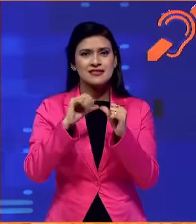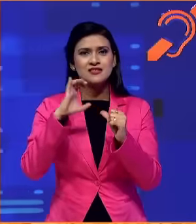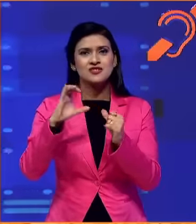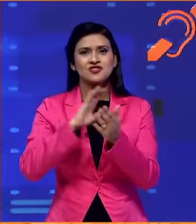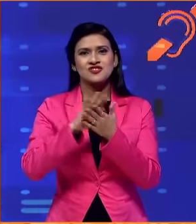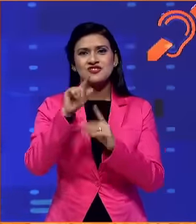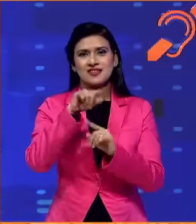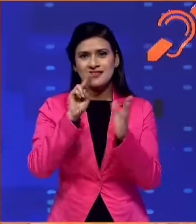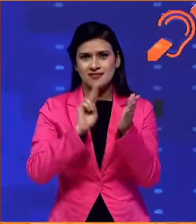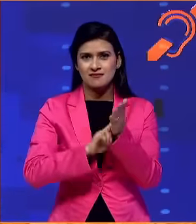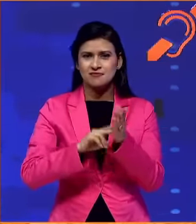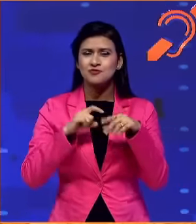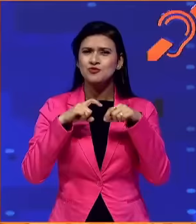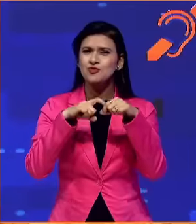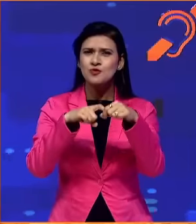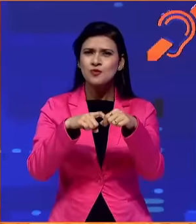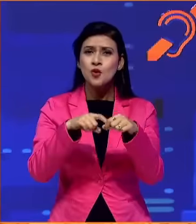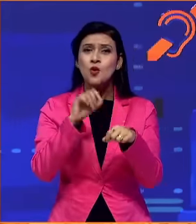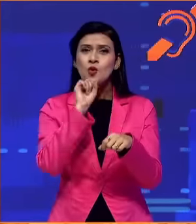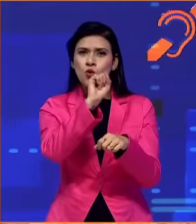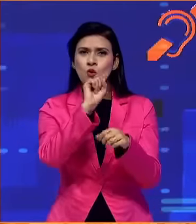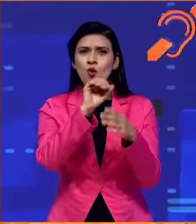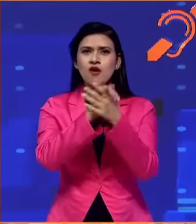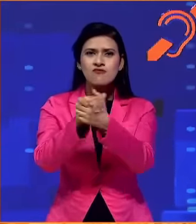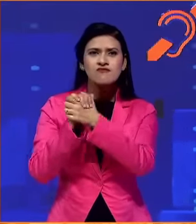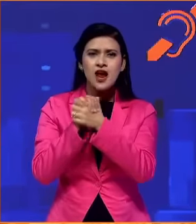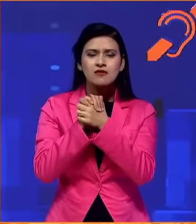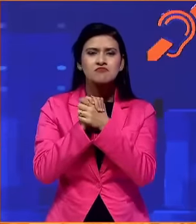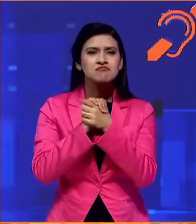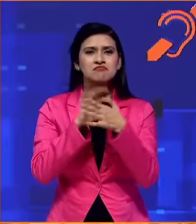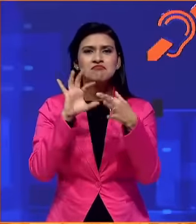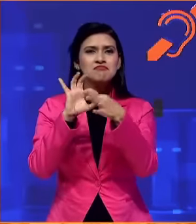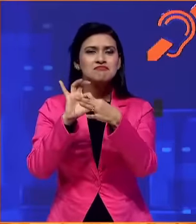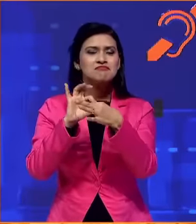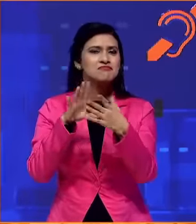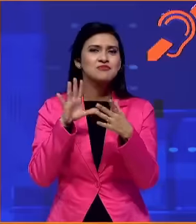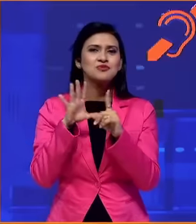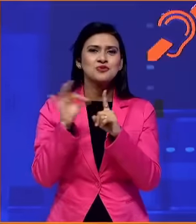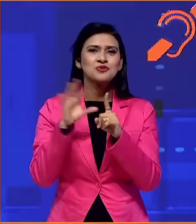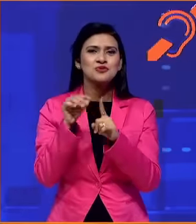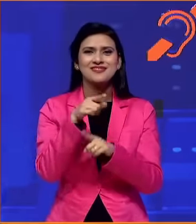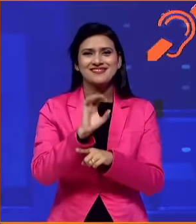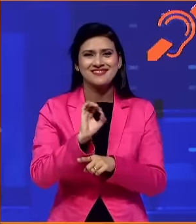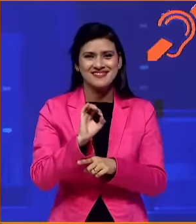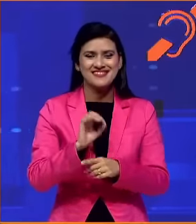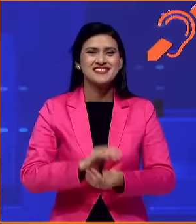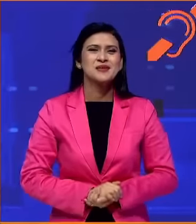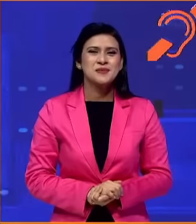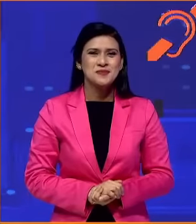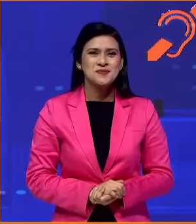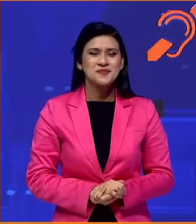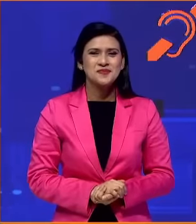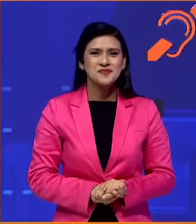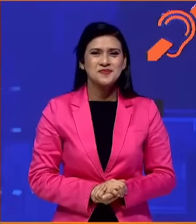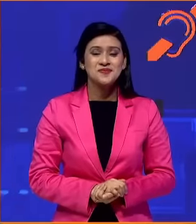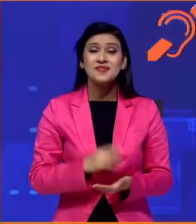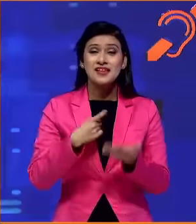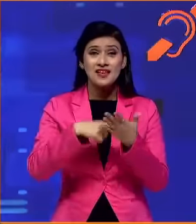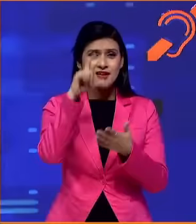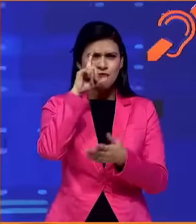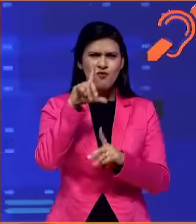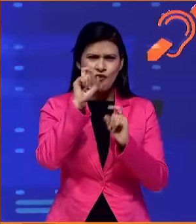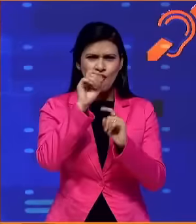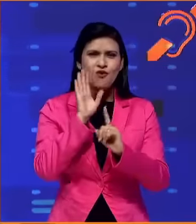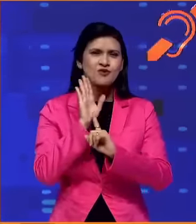नेतासचिनपायलटपरआरोपहैकि आपअपनेदोस्तोंकेसाथखड़ेनहींहुए। सचिन,मैंतुम्हेंएकतस्वीर